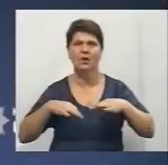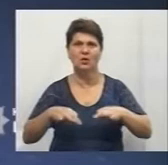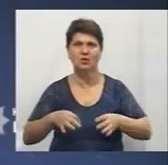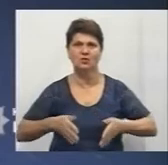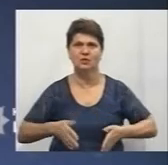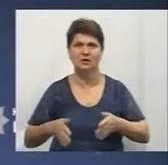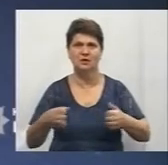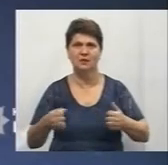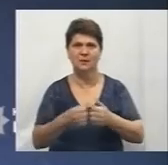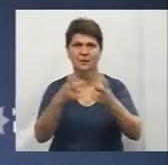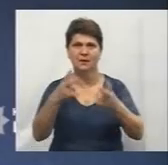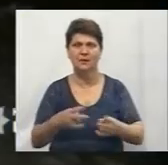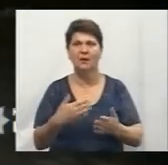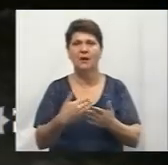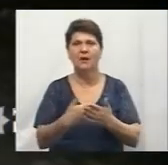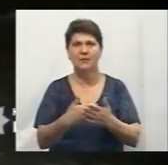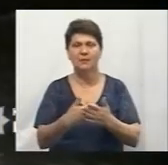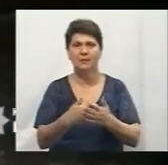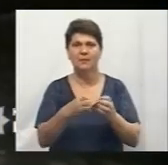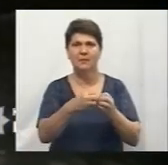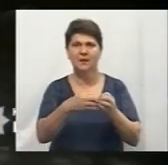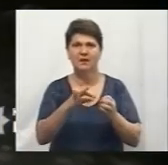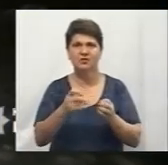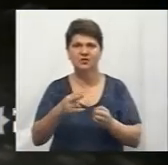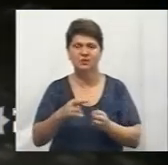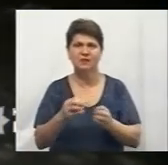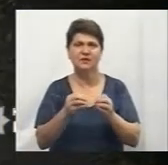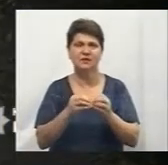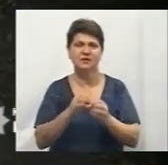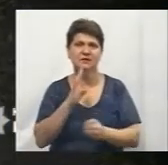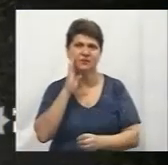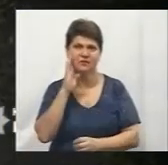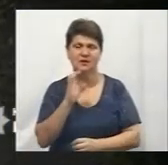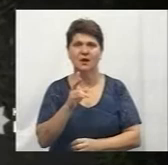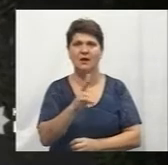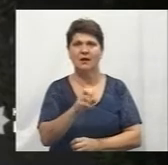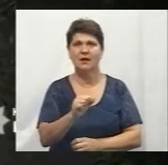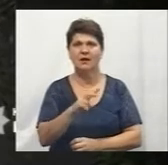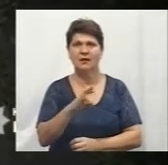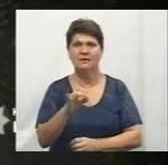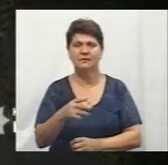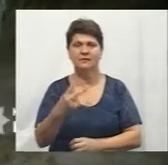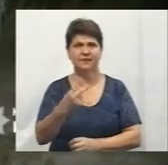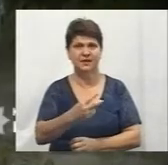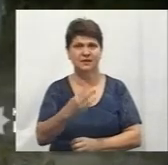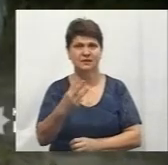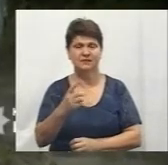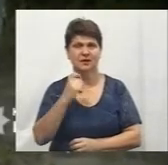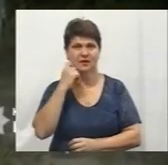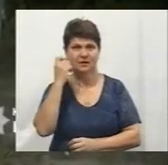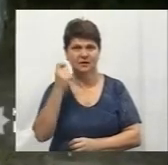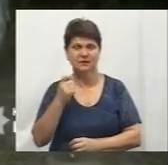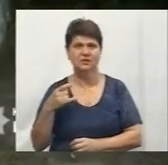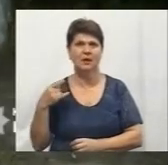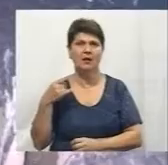сталася 15 червня близько 10 вечора у селі Слобідка Калинівського району. Здаючи назад, 32-річна водійка наїхала на